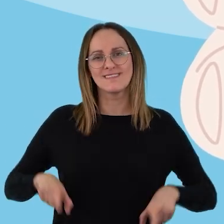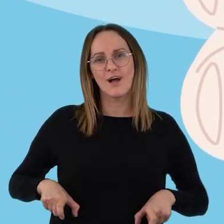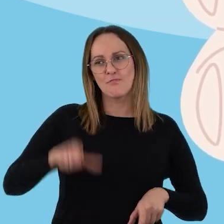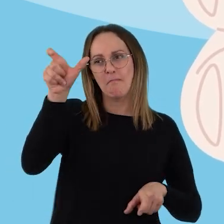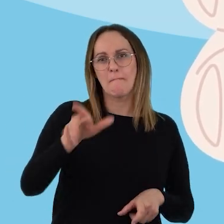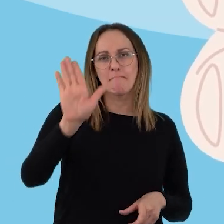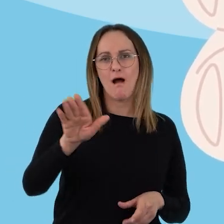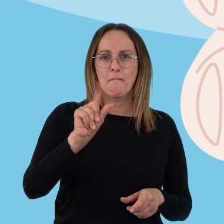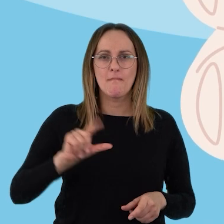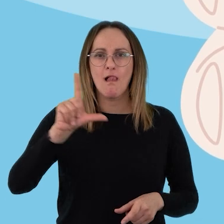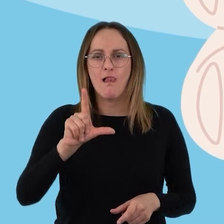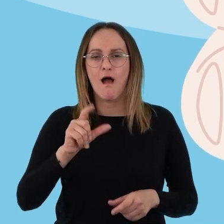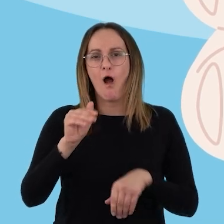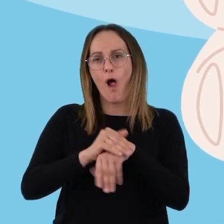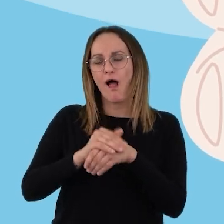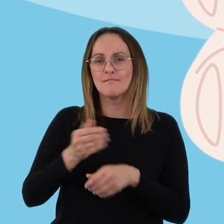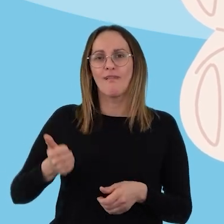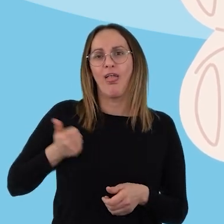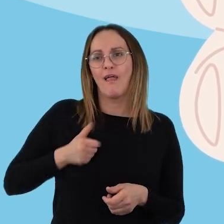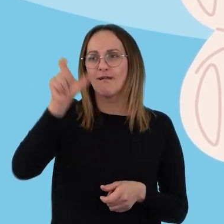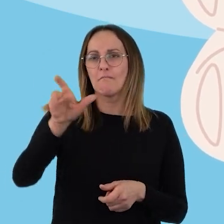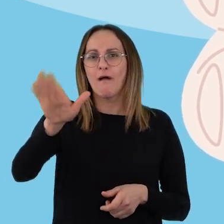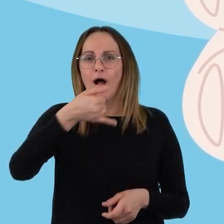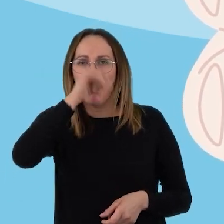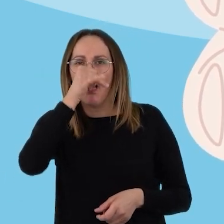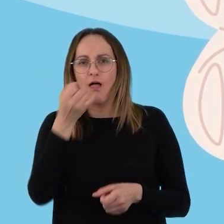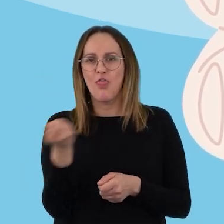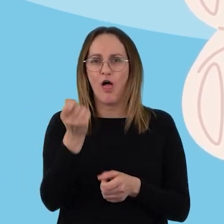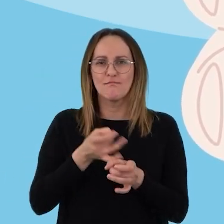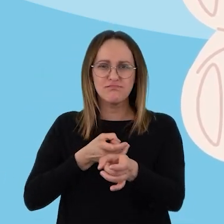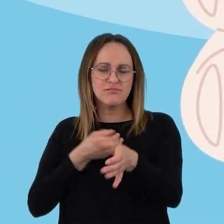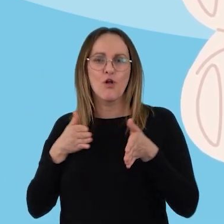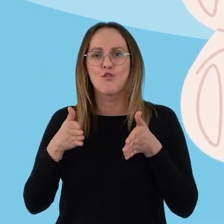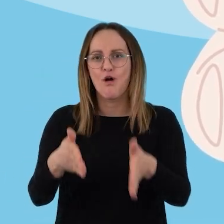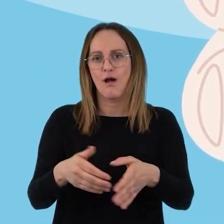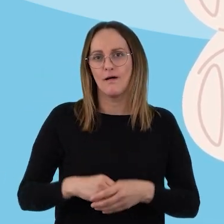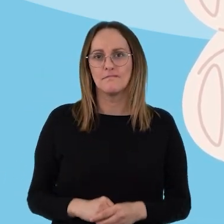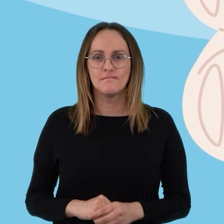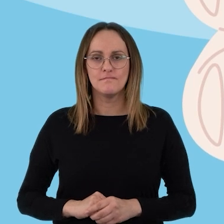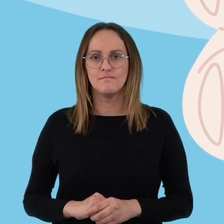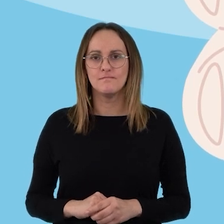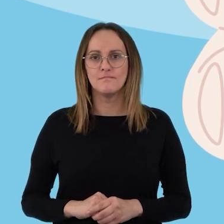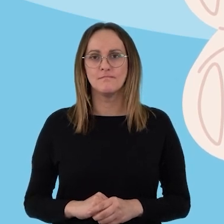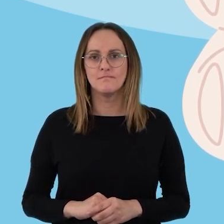Rówieśnicy zazdroszczą ci statusu, a koledzy brawury, jaką szpanujesz na każdym odcinku przemierzanej drogi.